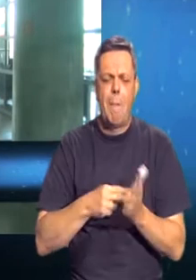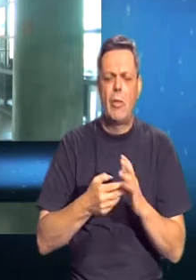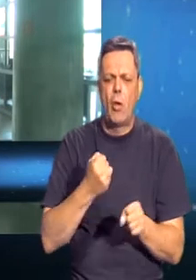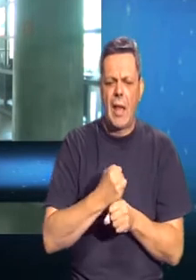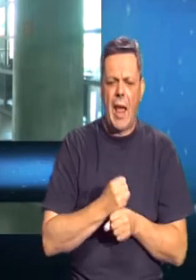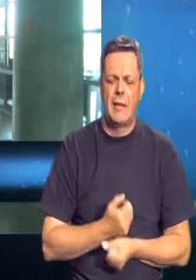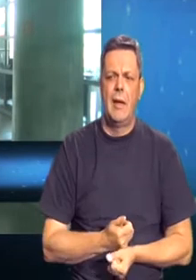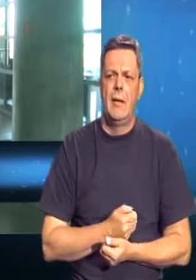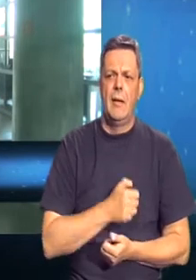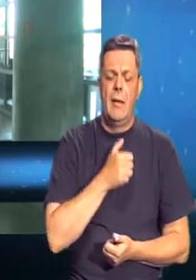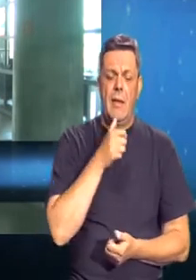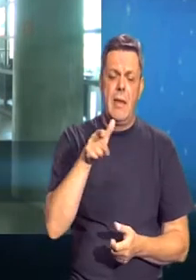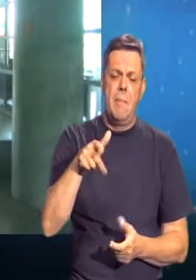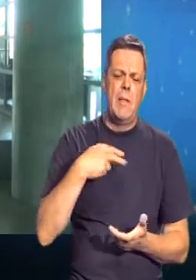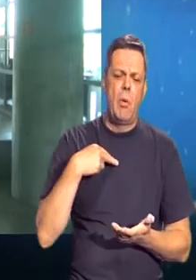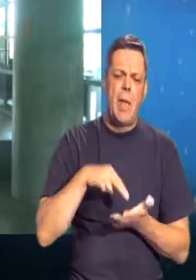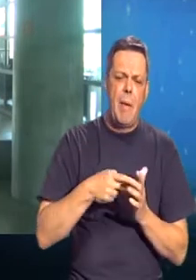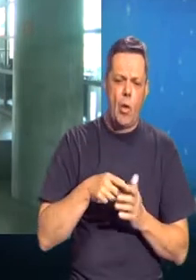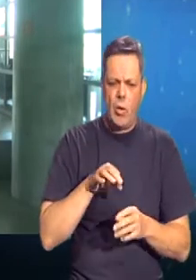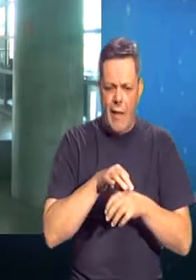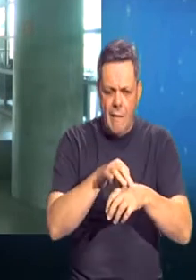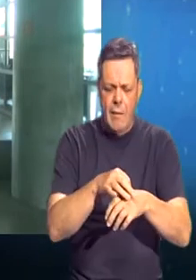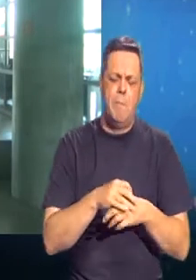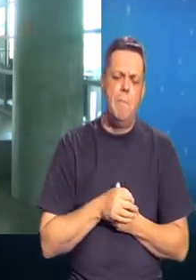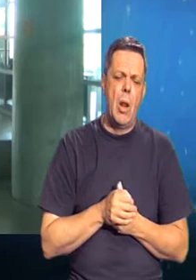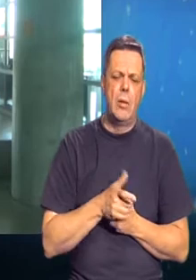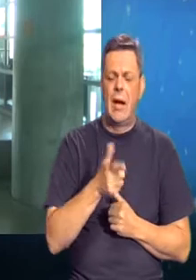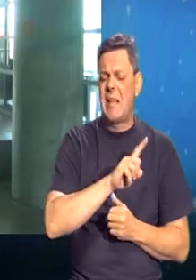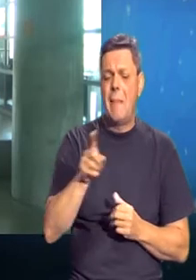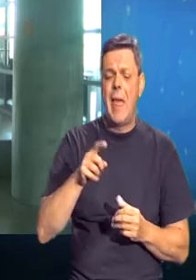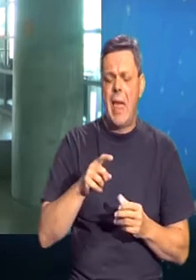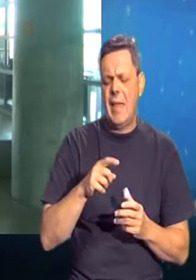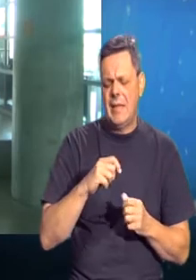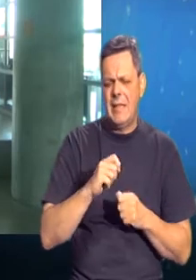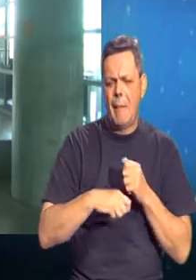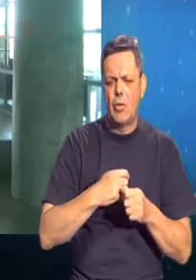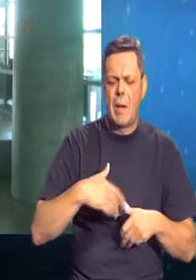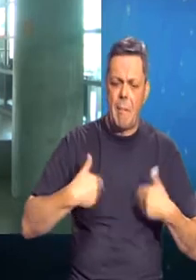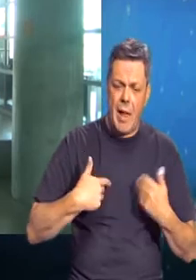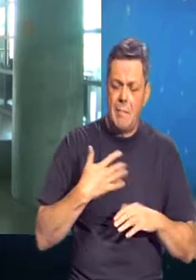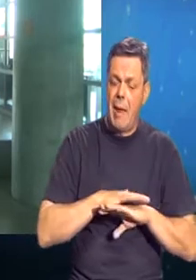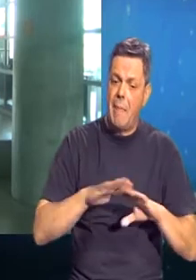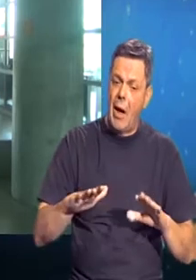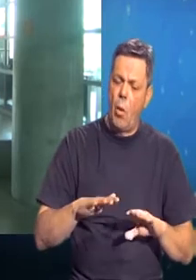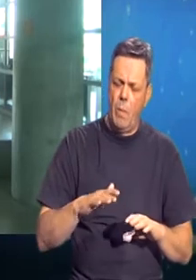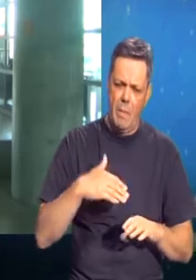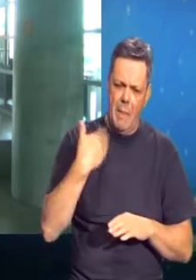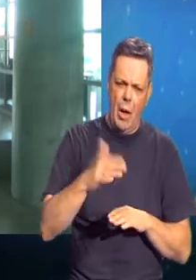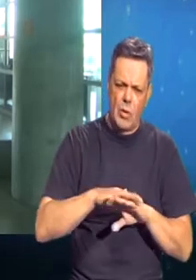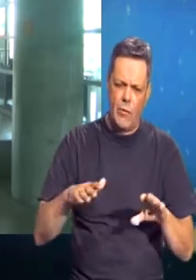rada. Te metode smo pilotirali sa nezaposlenima mladima i nakon završetka